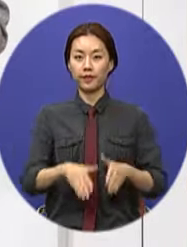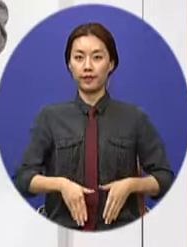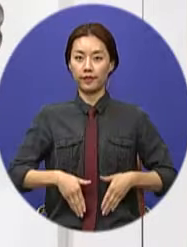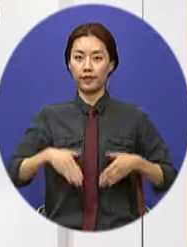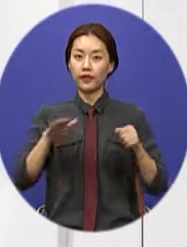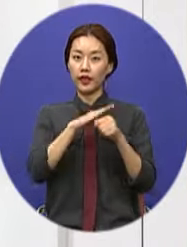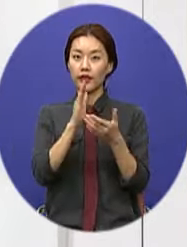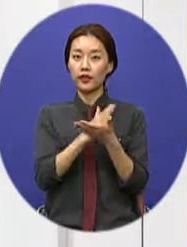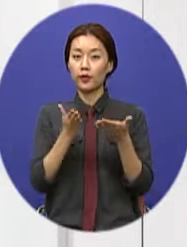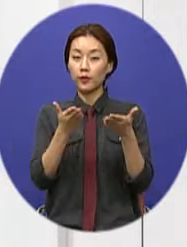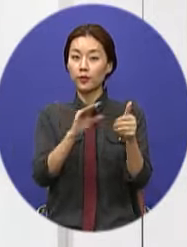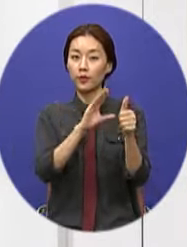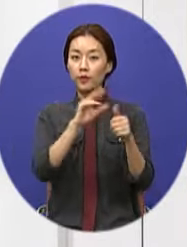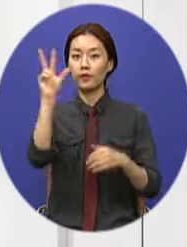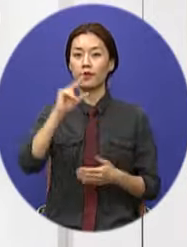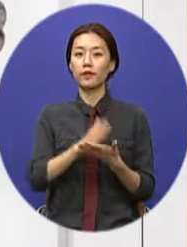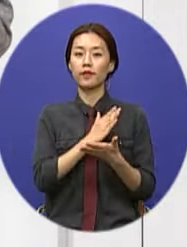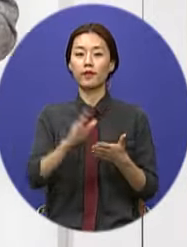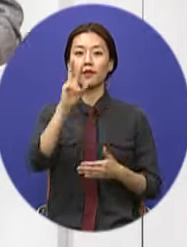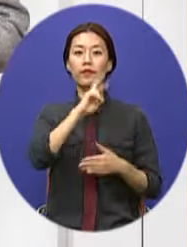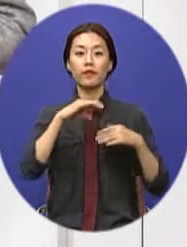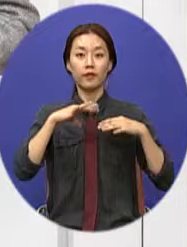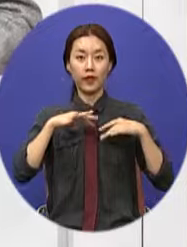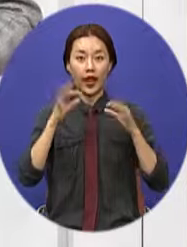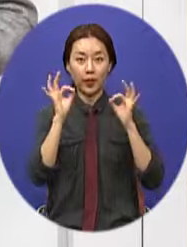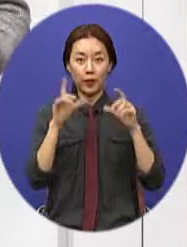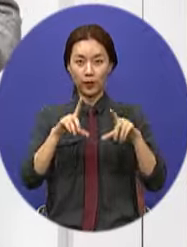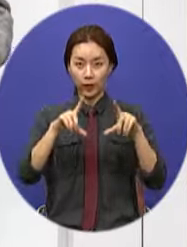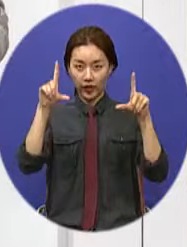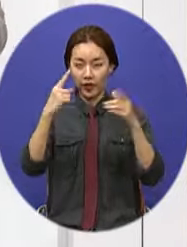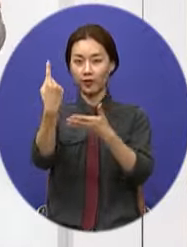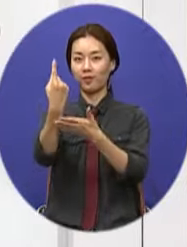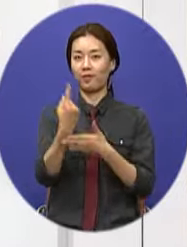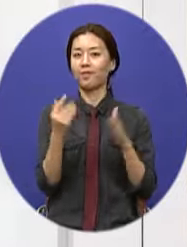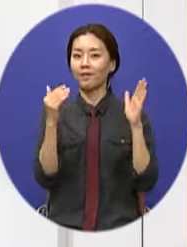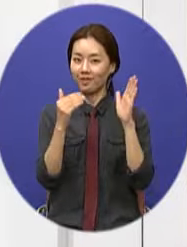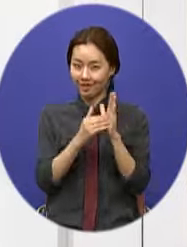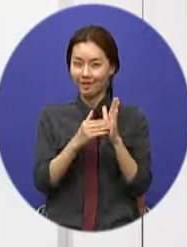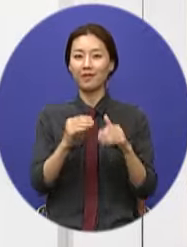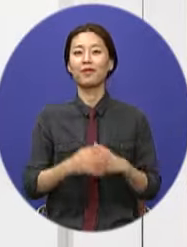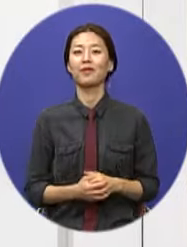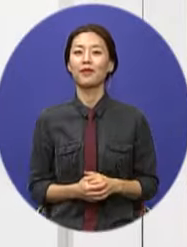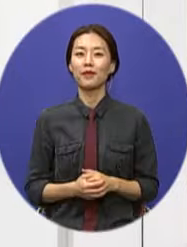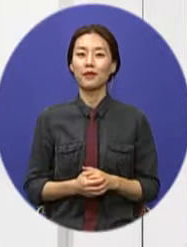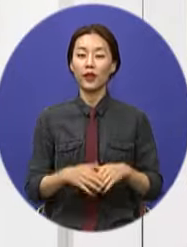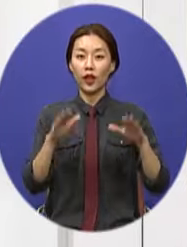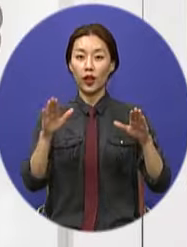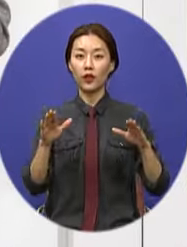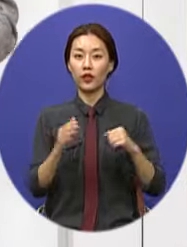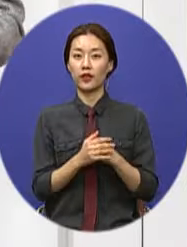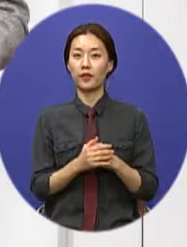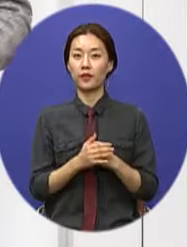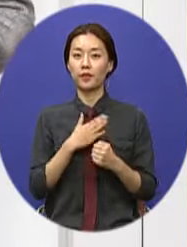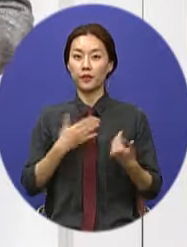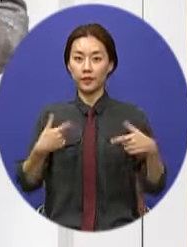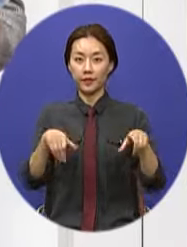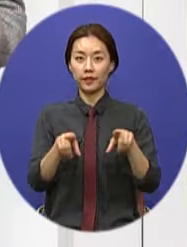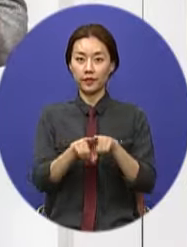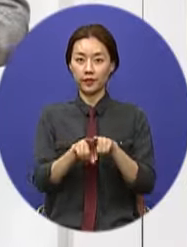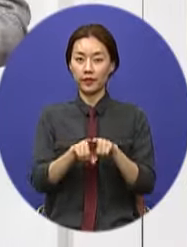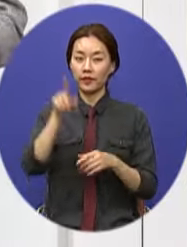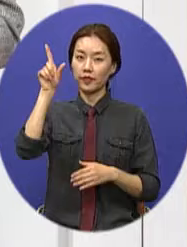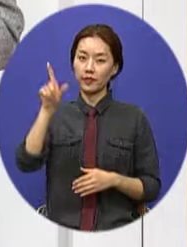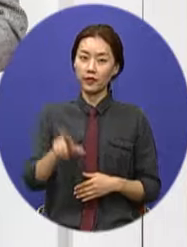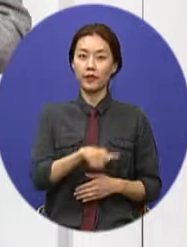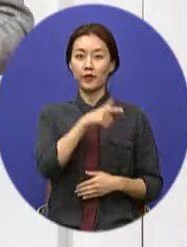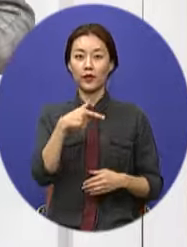정을 주는 방송 전국 나눔 노래자랑 금요일 순서가 돌아왔습니다. 오늘 또 저희와 함께 하루